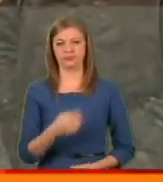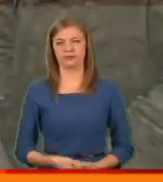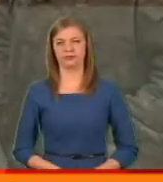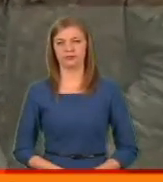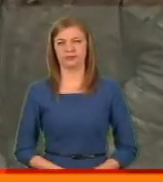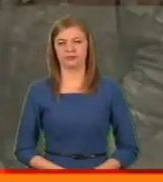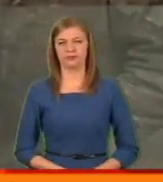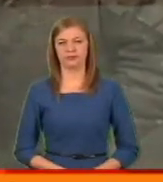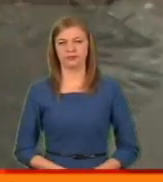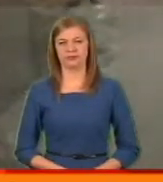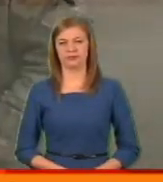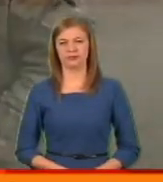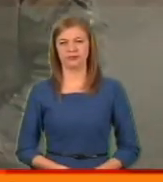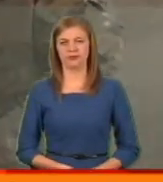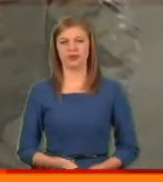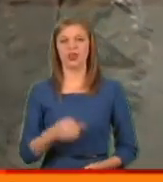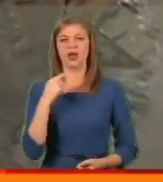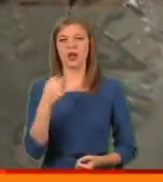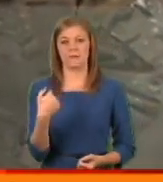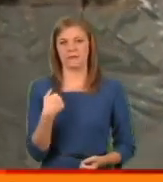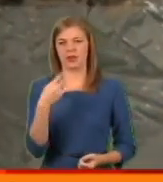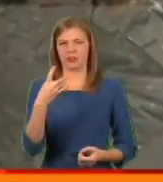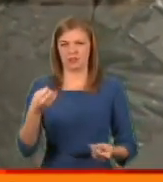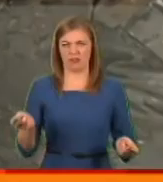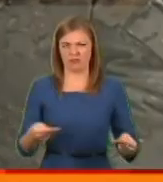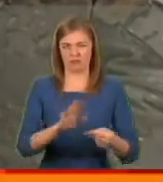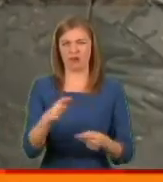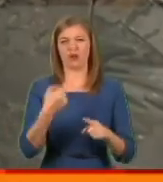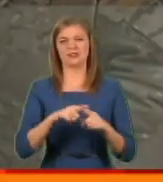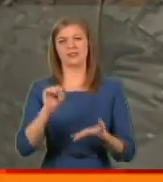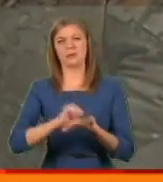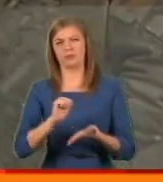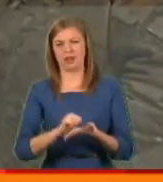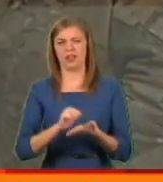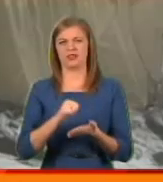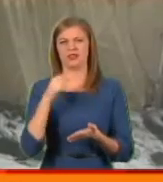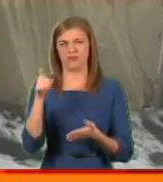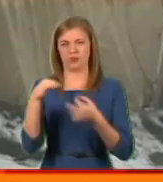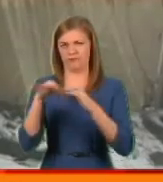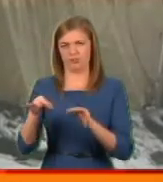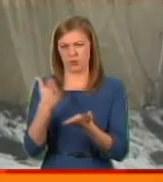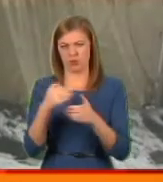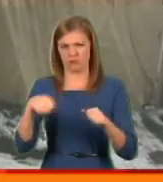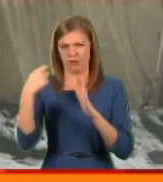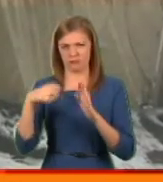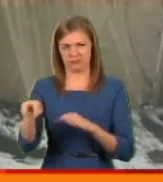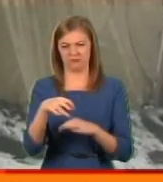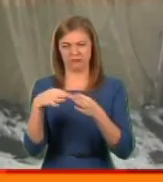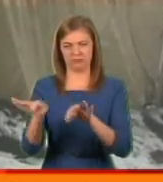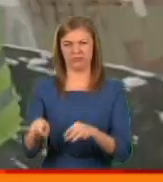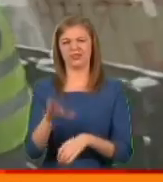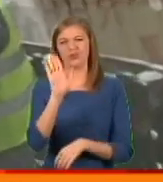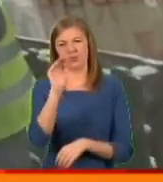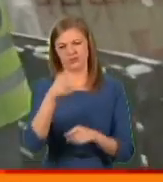Знімайте, що ні, так ви не провокуйте, хай це преса, вони вільно мають знімати. До